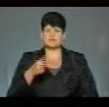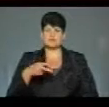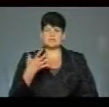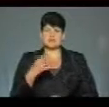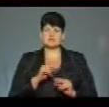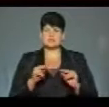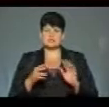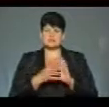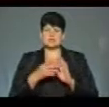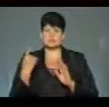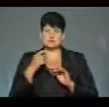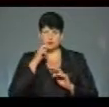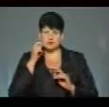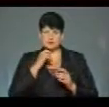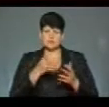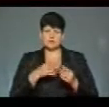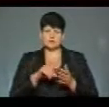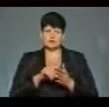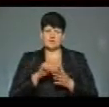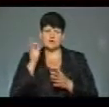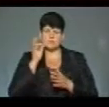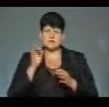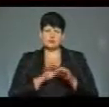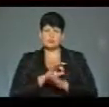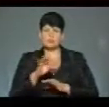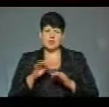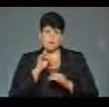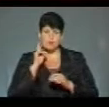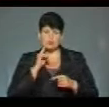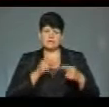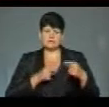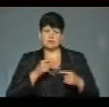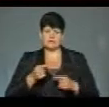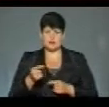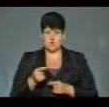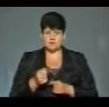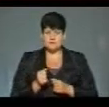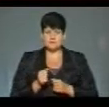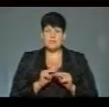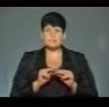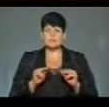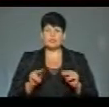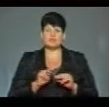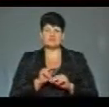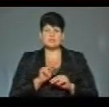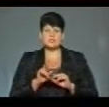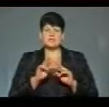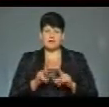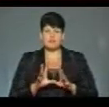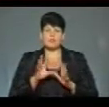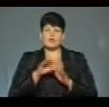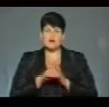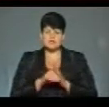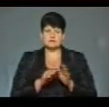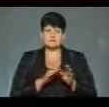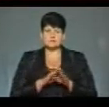Вчителів з 9 областей України взяли участь у німецькому проєкті «Молодь дебатує» в Тернополі. Педагоги вчили, як впроваджувати та